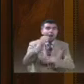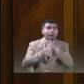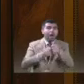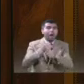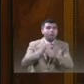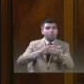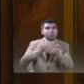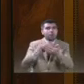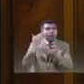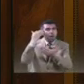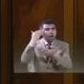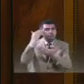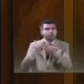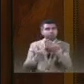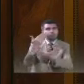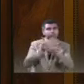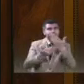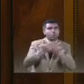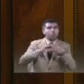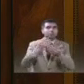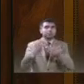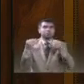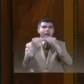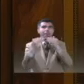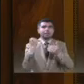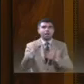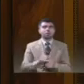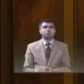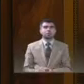عجز الميزانية أو يكون فيها فائض في الميزانية.